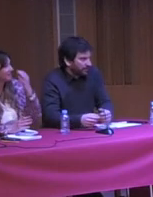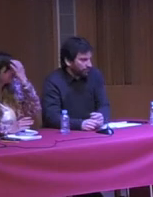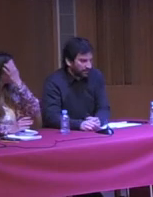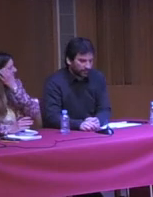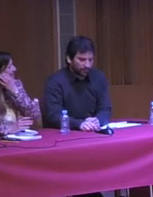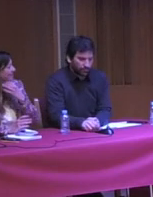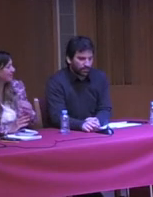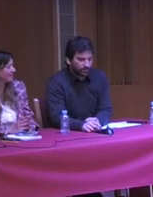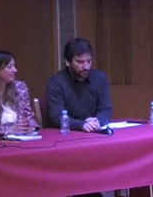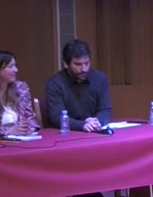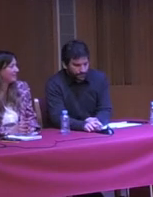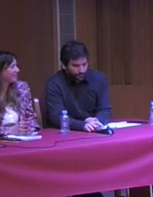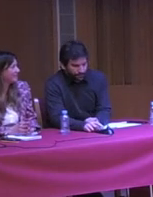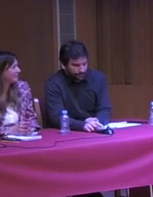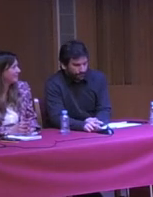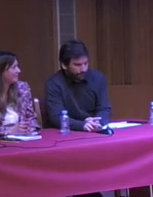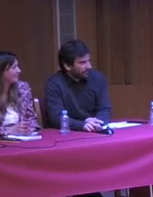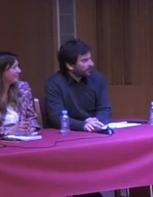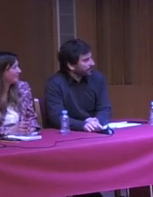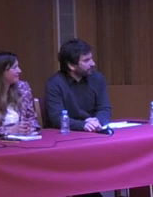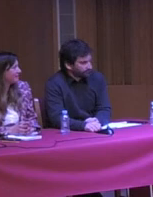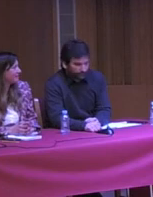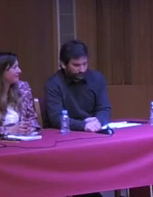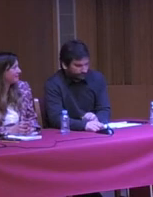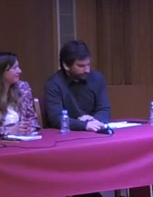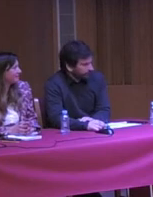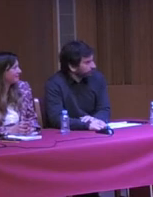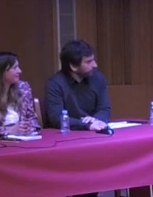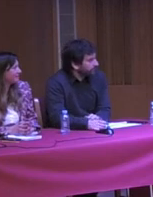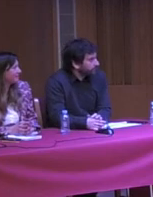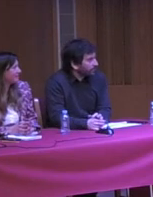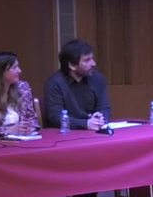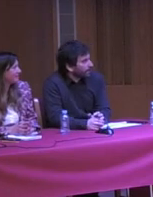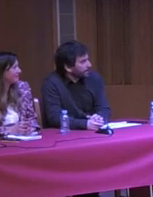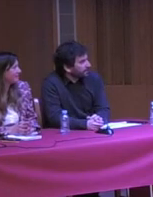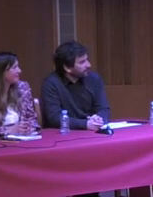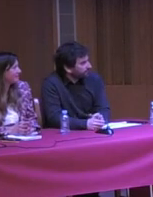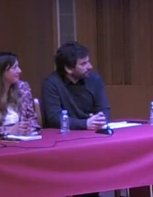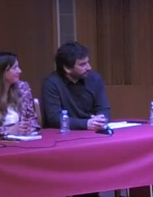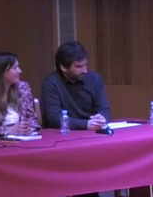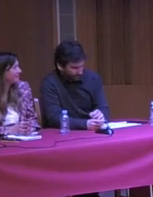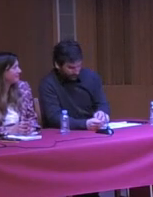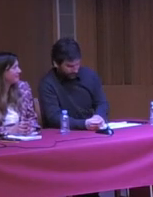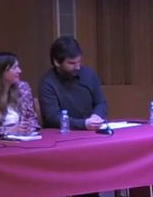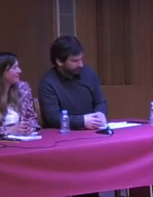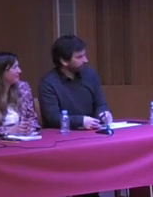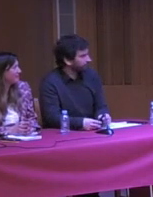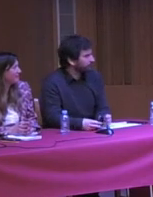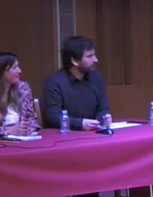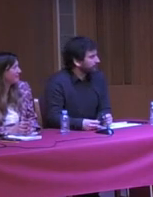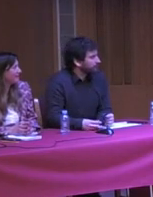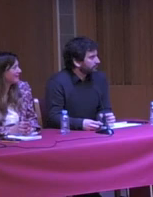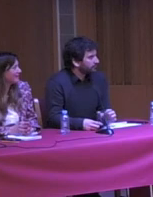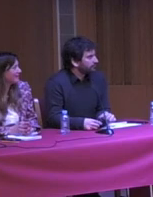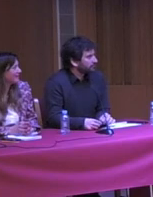el planejament urbanístic, òbviament. Doncs amb aquesta pregunta final donem per acabada la sessió de